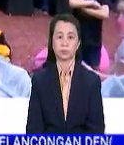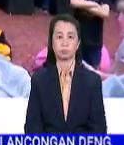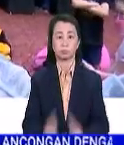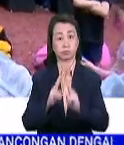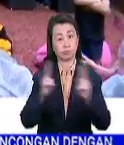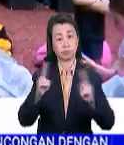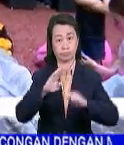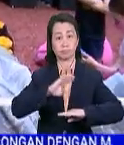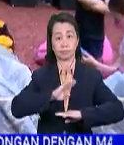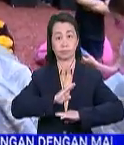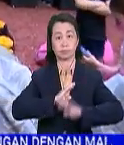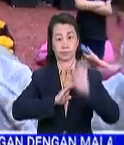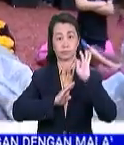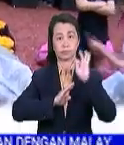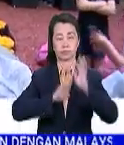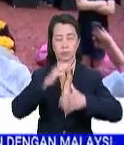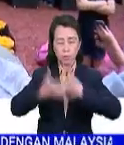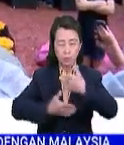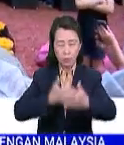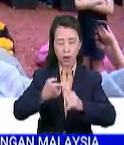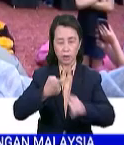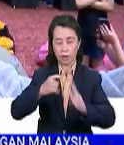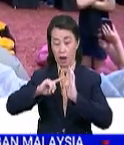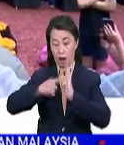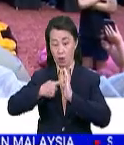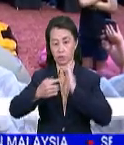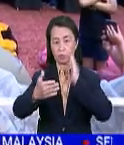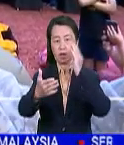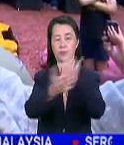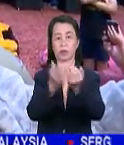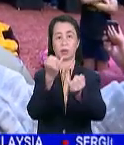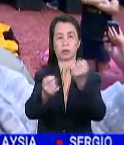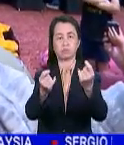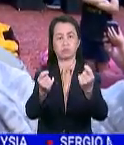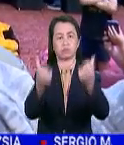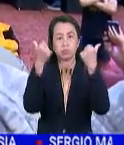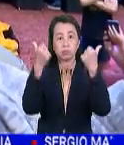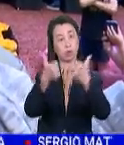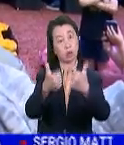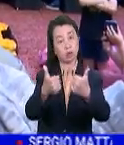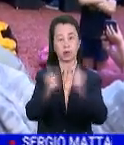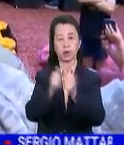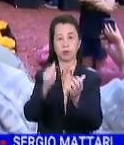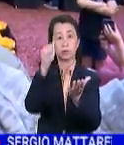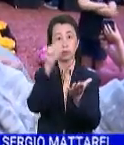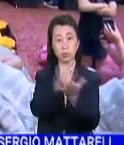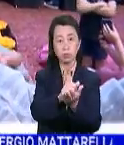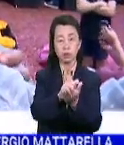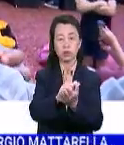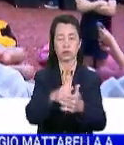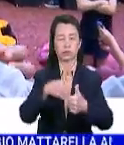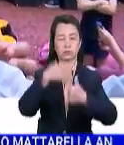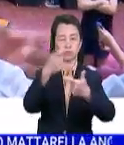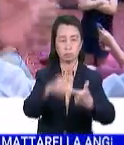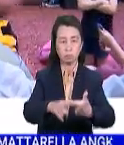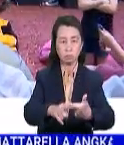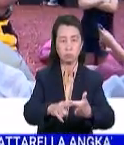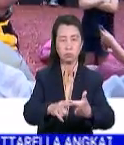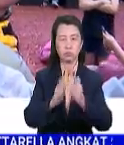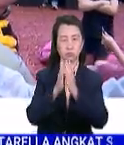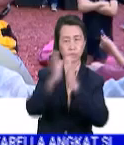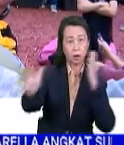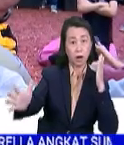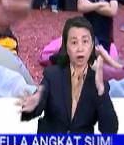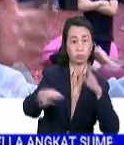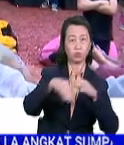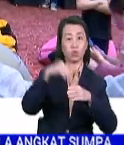Sangat berpuas hati. Proses daripada awal hingga akhir sangat pantas. Dari proses tempahan, daripada proses beratur